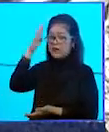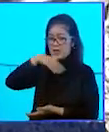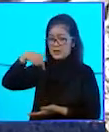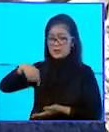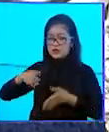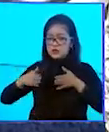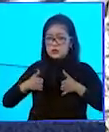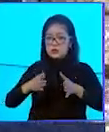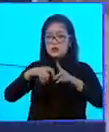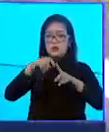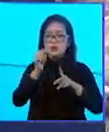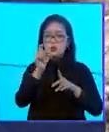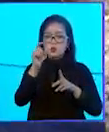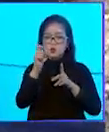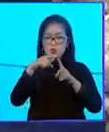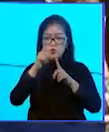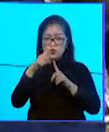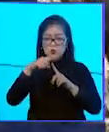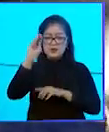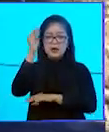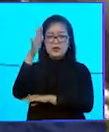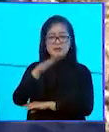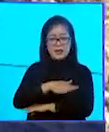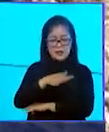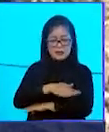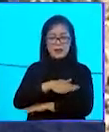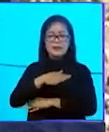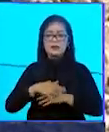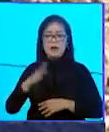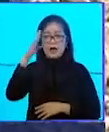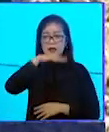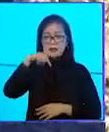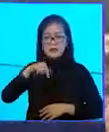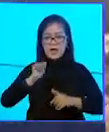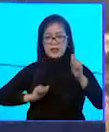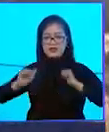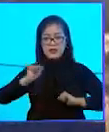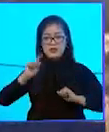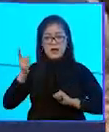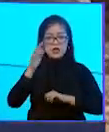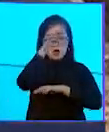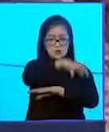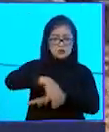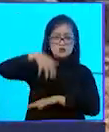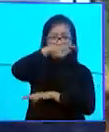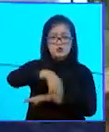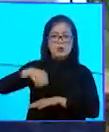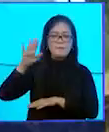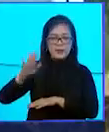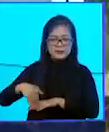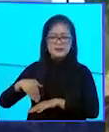Jakarta Selatan, di mana berdasarkan pantauan kami pada hari ini untuk aktivitas dari pengurukan masih terus dilakukan, di mana